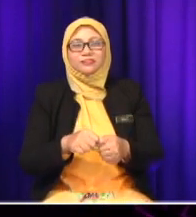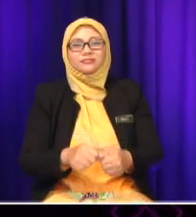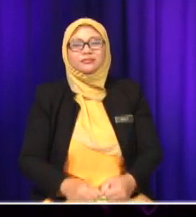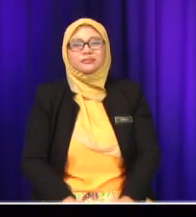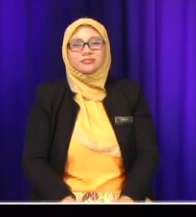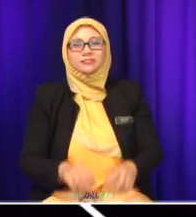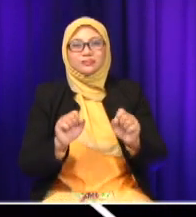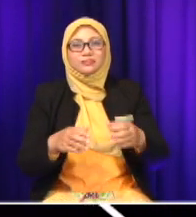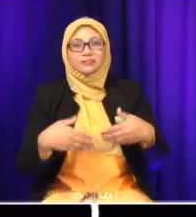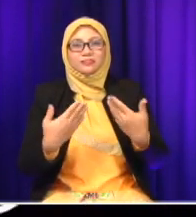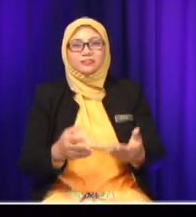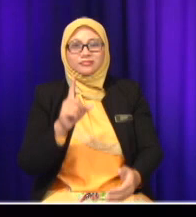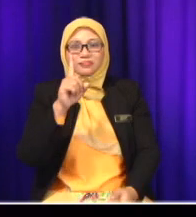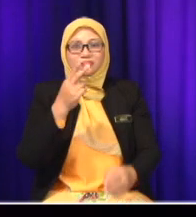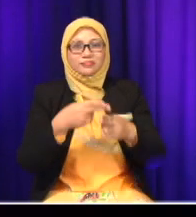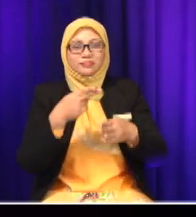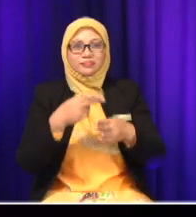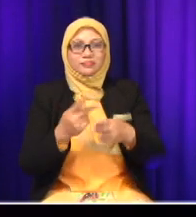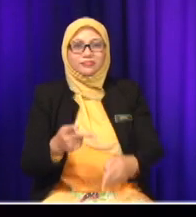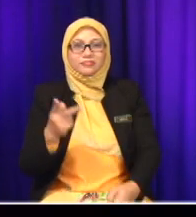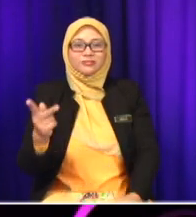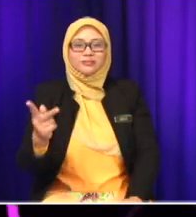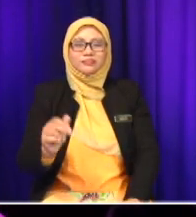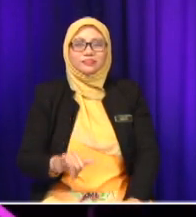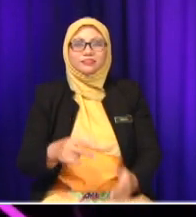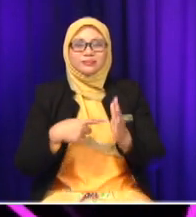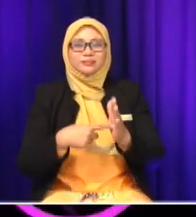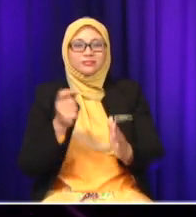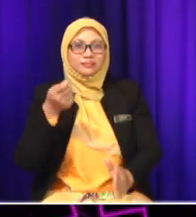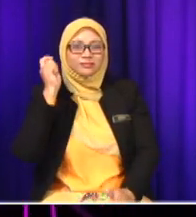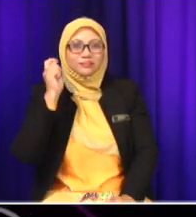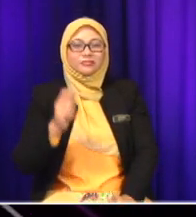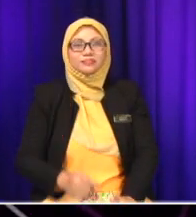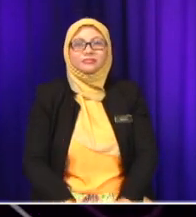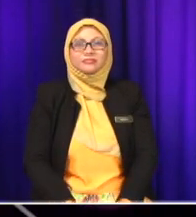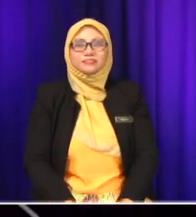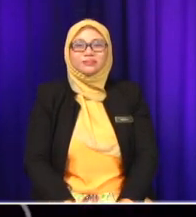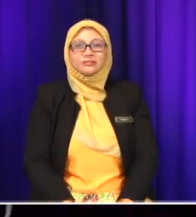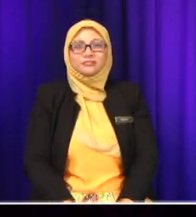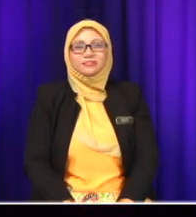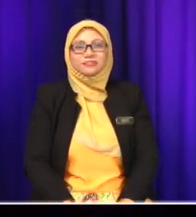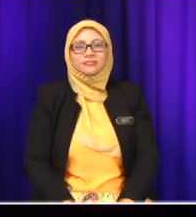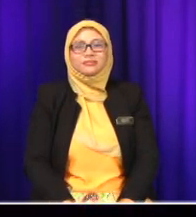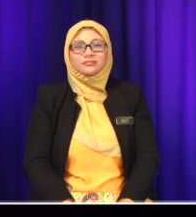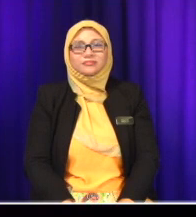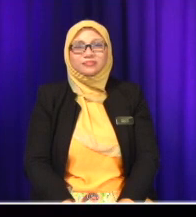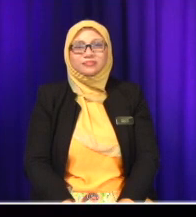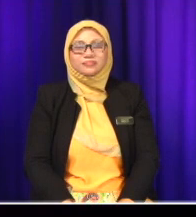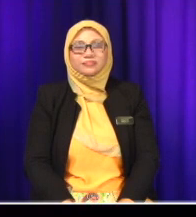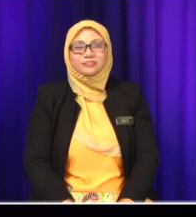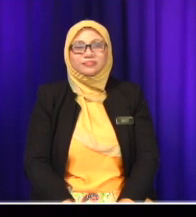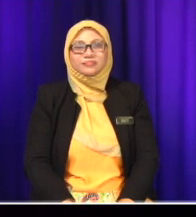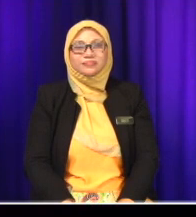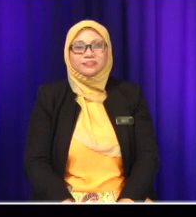seang satu nama komponen sila angkat tangan silakan kita Mul ni okey saya nampak